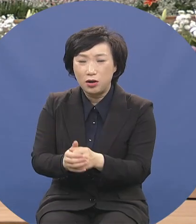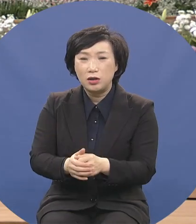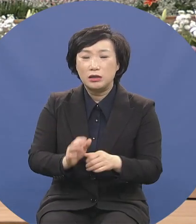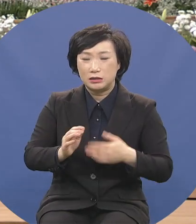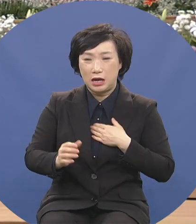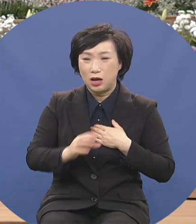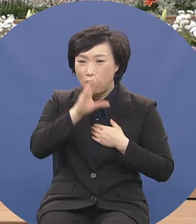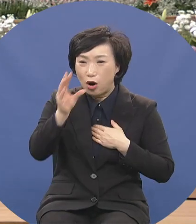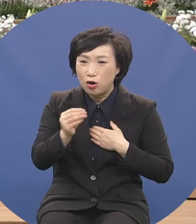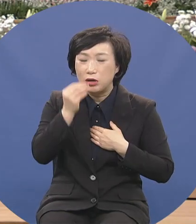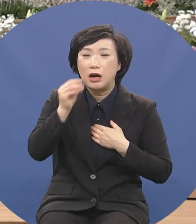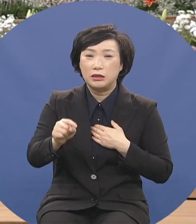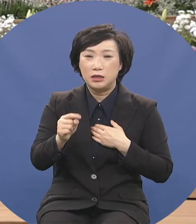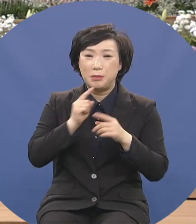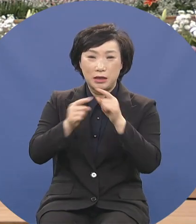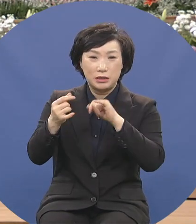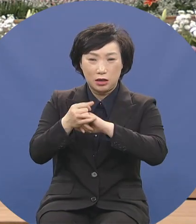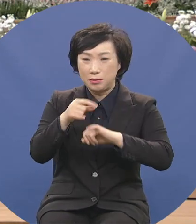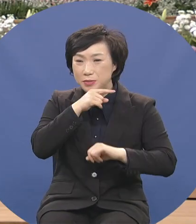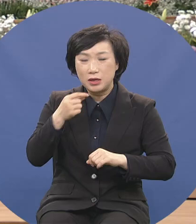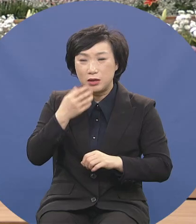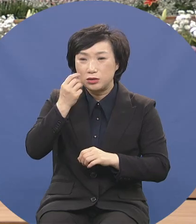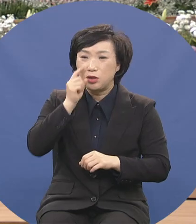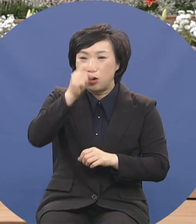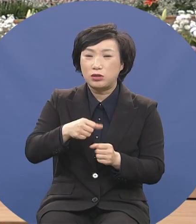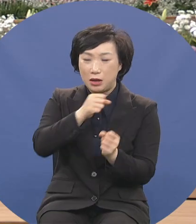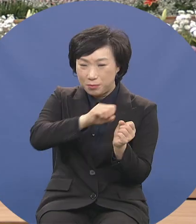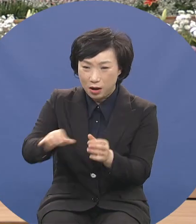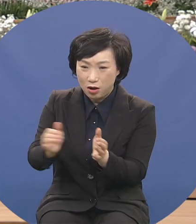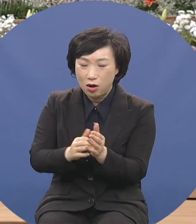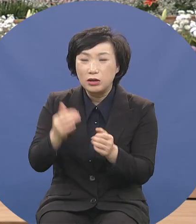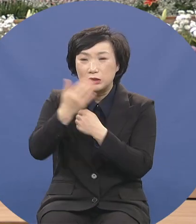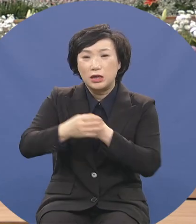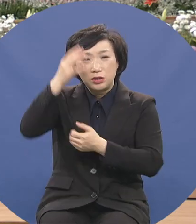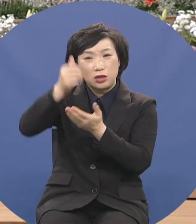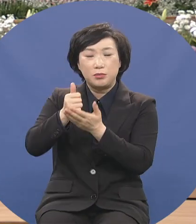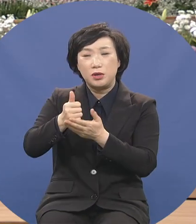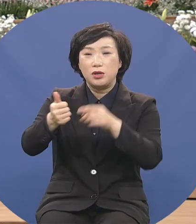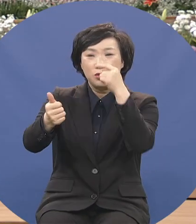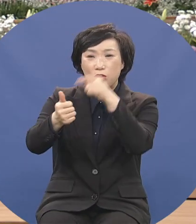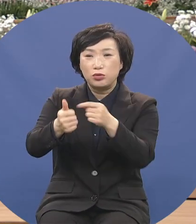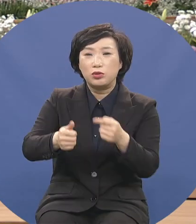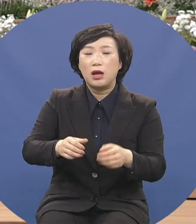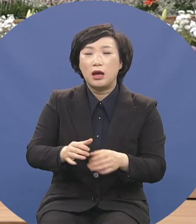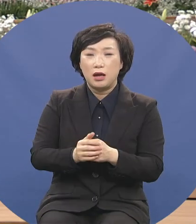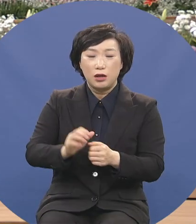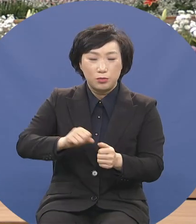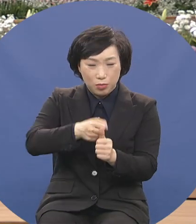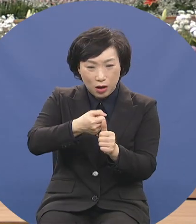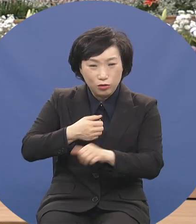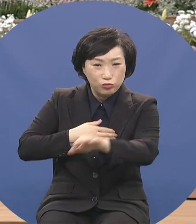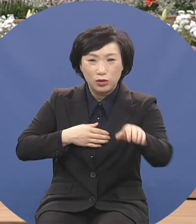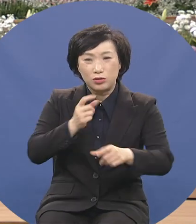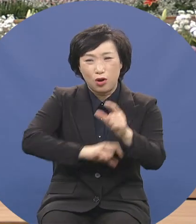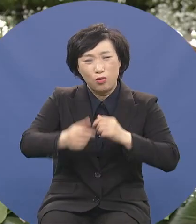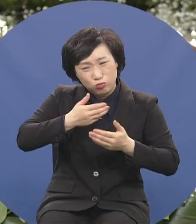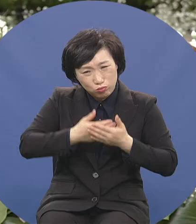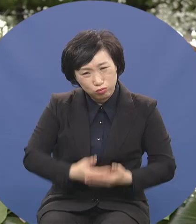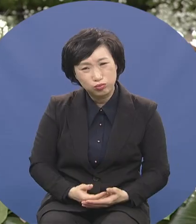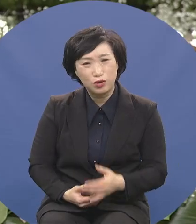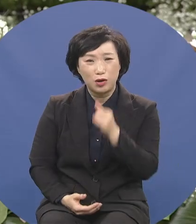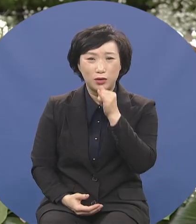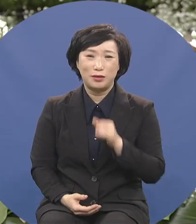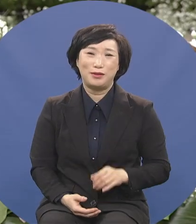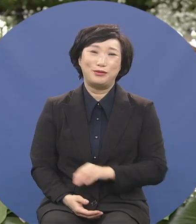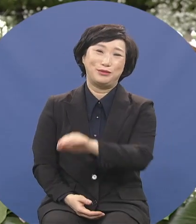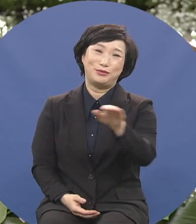피를 부정한 것으로 여기고 은혜의 성령을 욕되게 하는 자의 당연히 받을 형벌이 얼마나 더 중하겠느냐. 자,